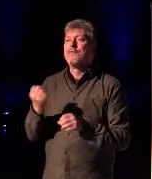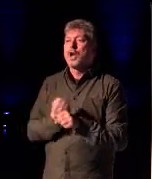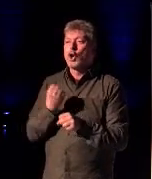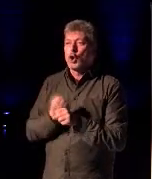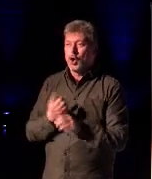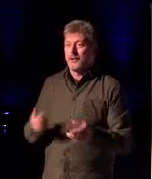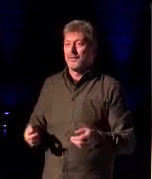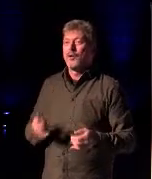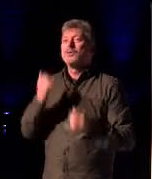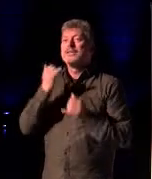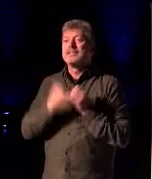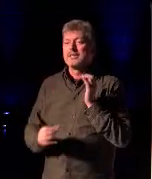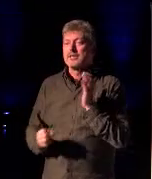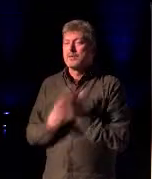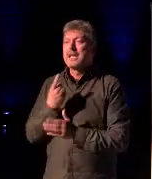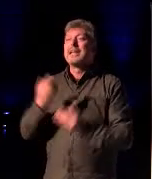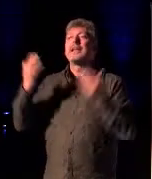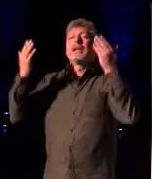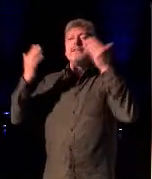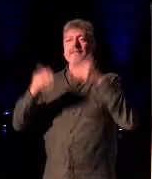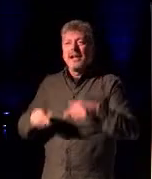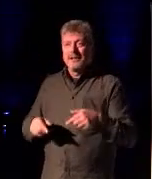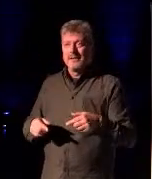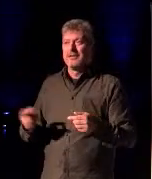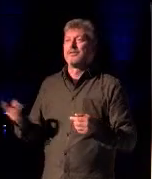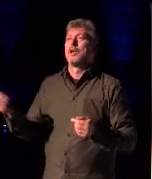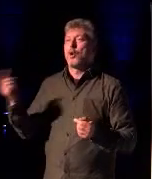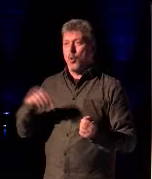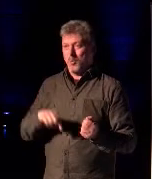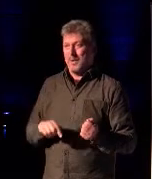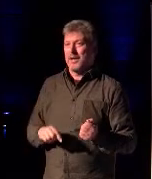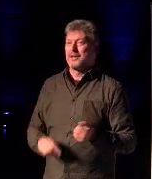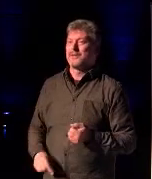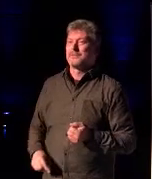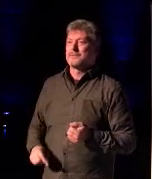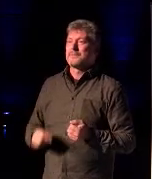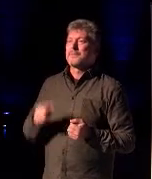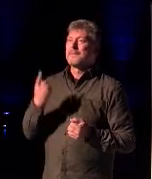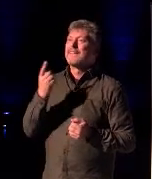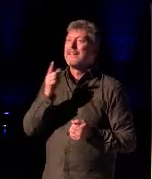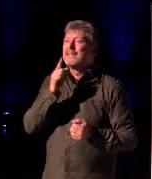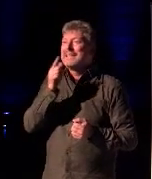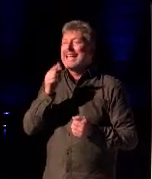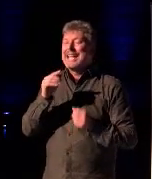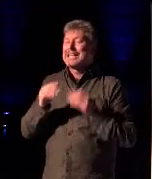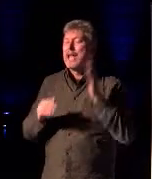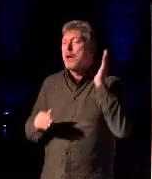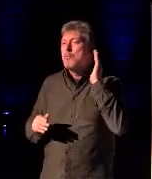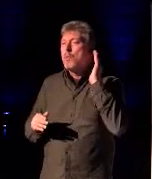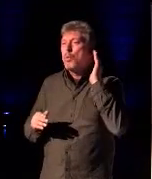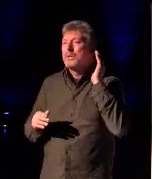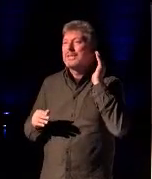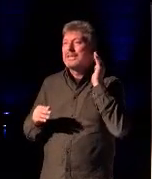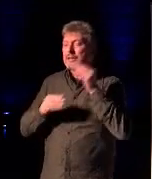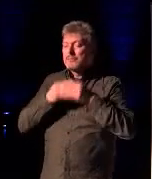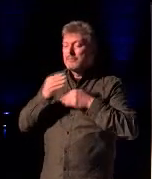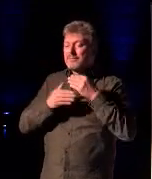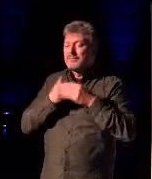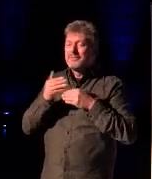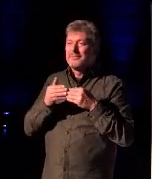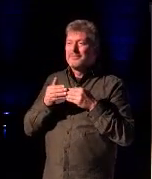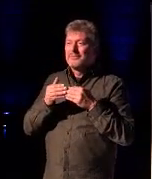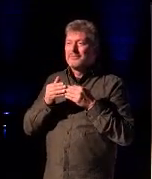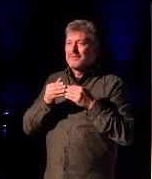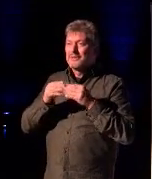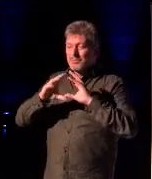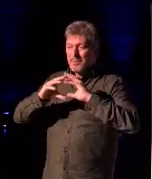skjer, det at i kveld så kommer en liten pute til å bli rullet tett sammen som en